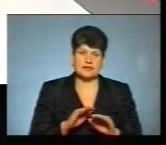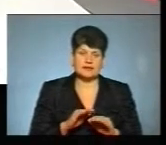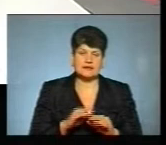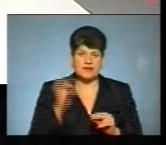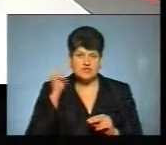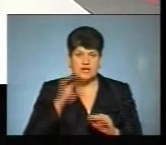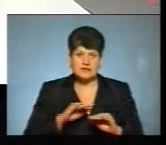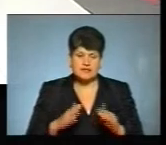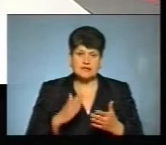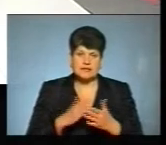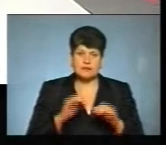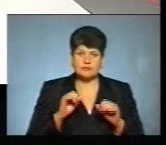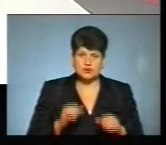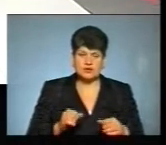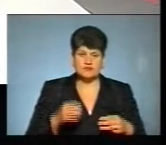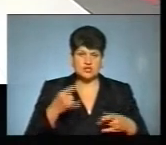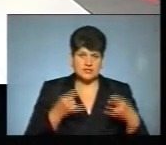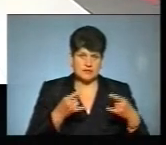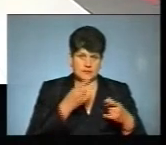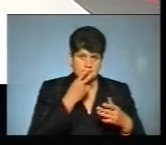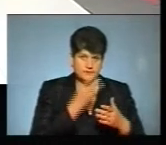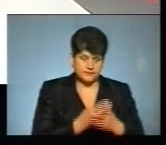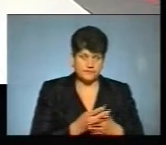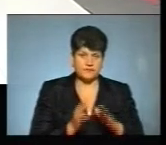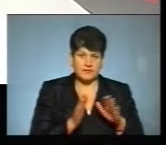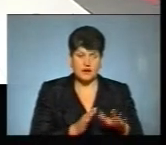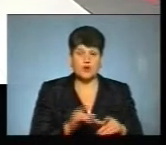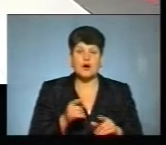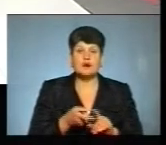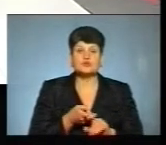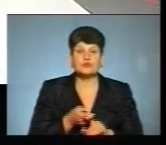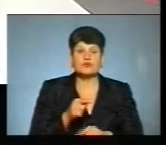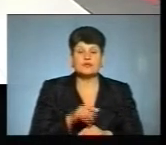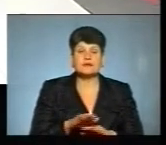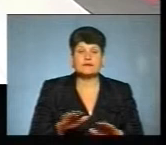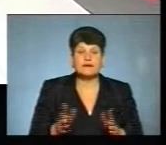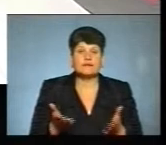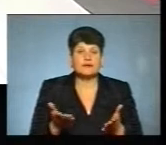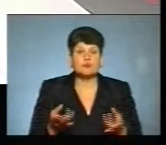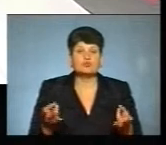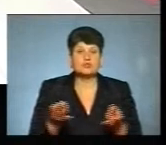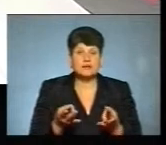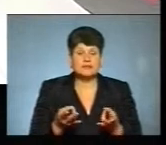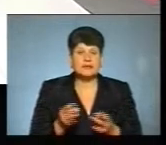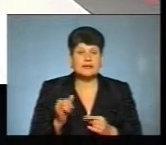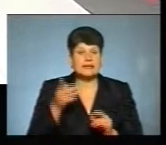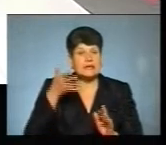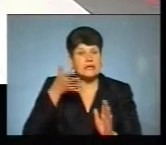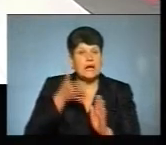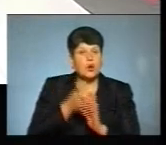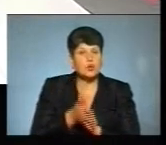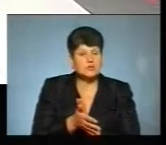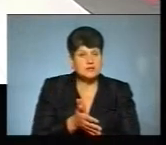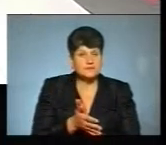є можливість слухати уроки через телебачення. Однозначно. Стосовно тих дітей, для яких потрібен інклюзивний підхід,